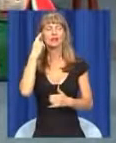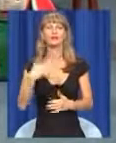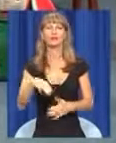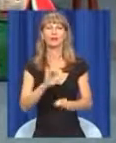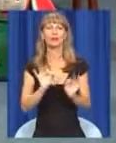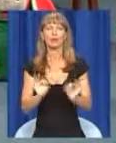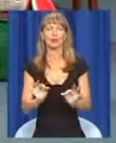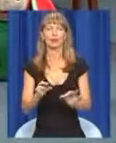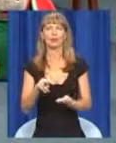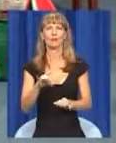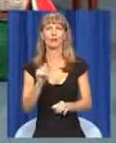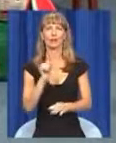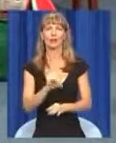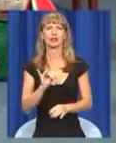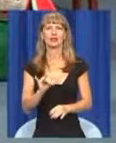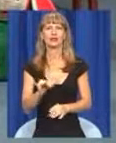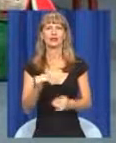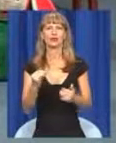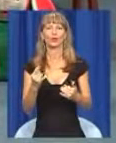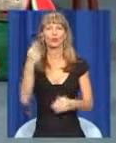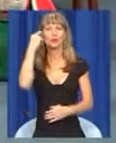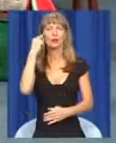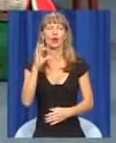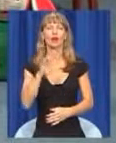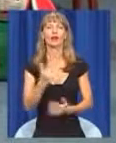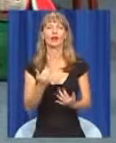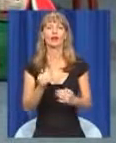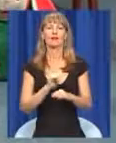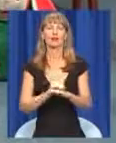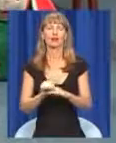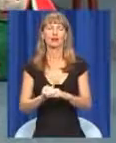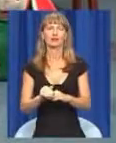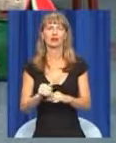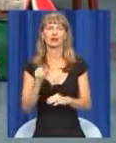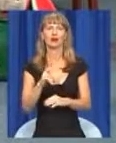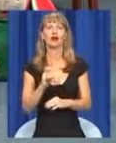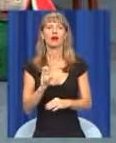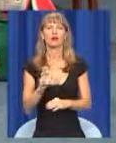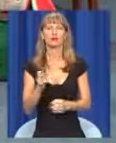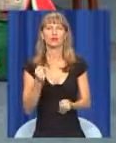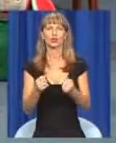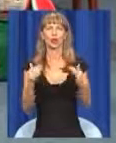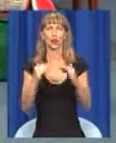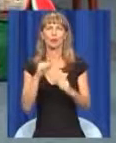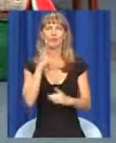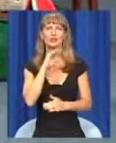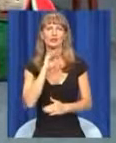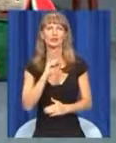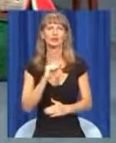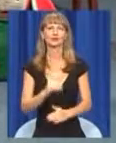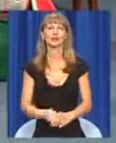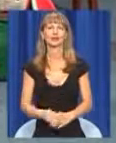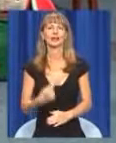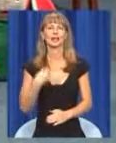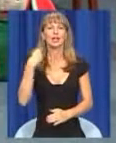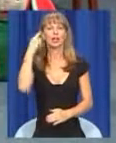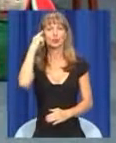правду про них. І більше того, навіть дізналися про деякі нюанси від того, як тримати вдома собачку. Так. Ну